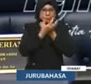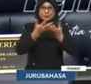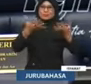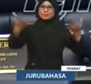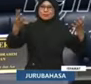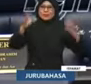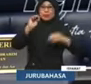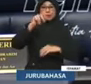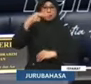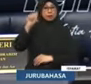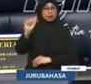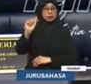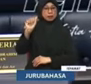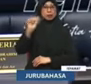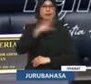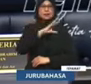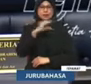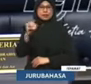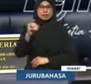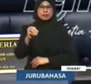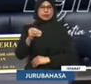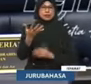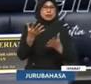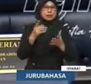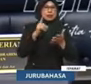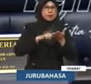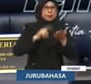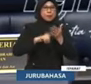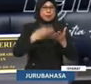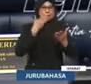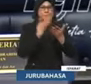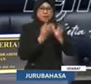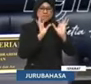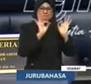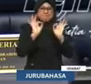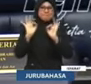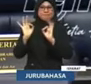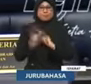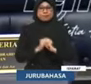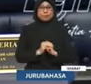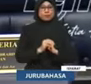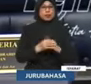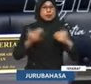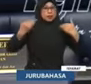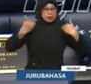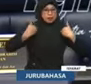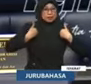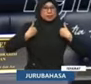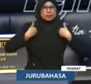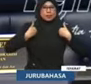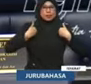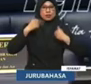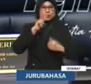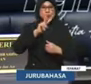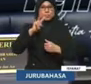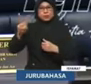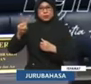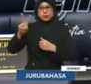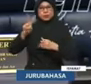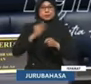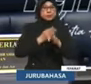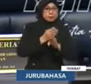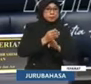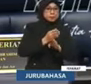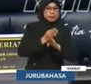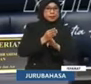mengeluarkan tetap Maha 2022 ini Serta tarikan tarikan utama yang terdapat di 22 segmen yang